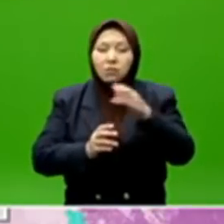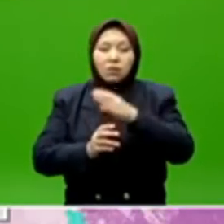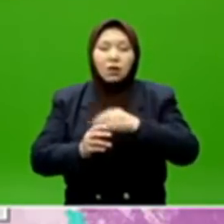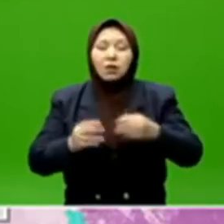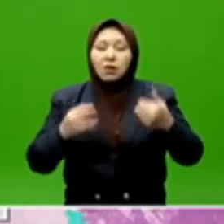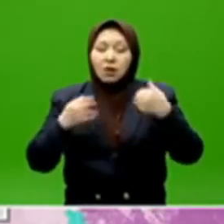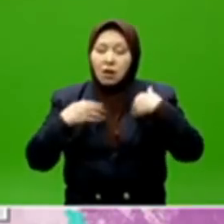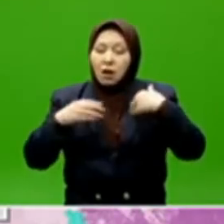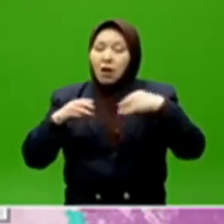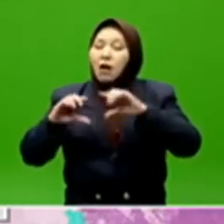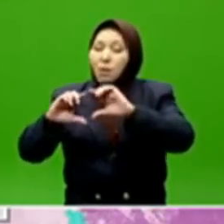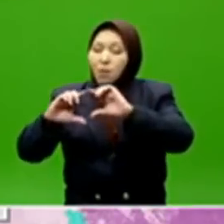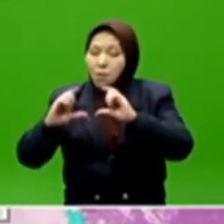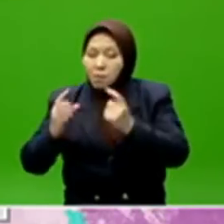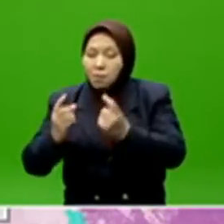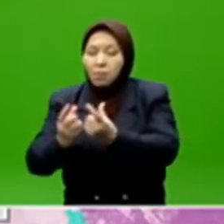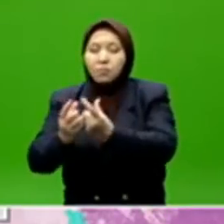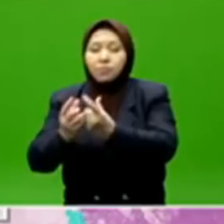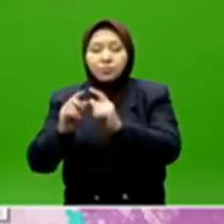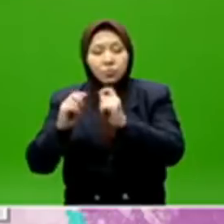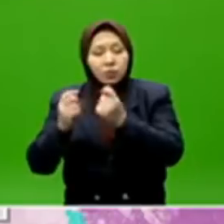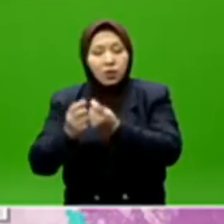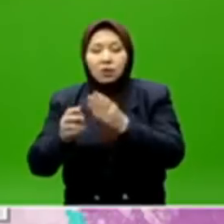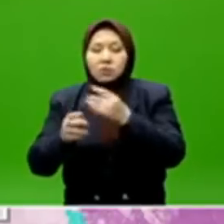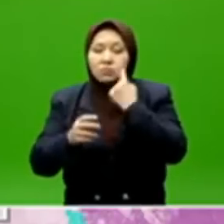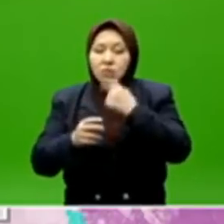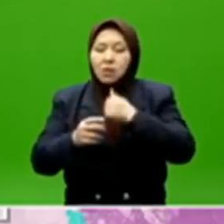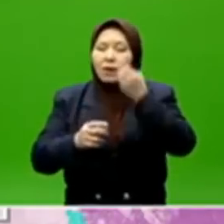فإنك غفور